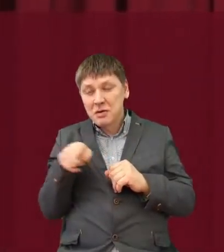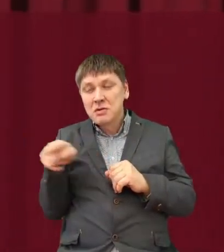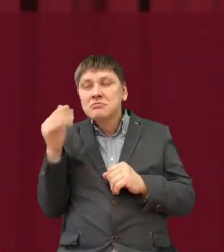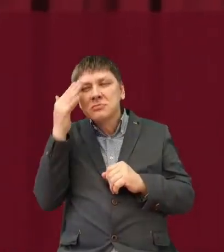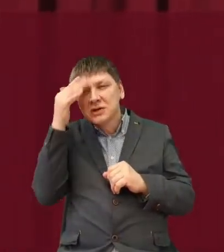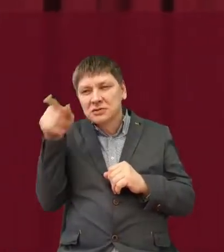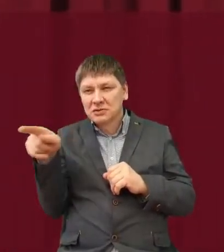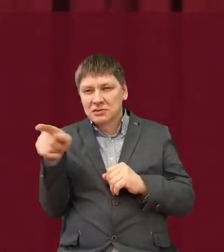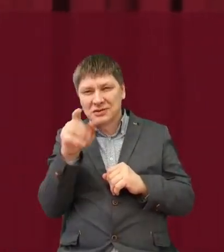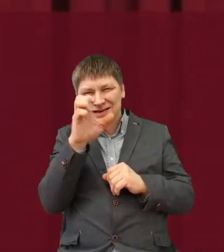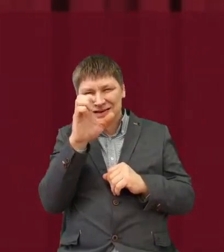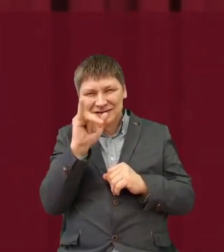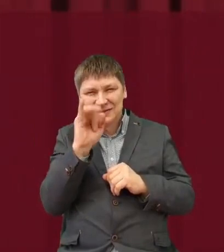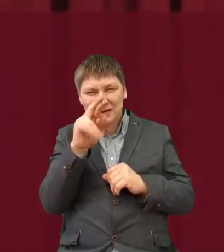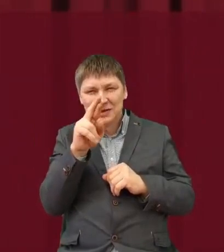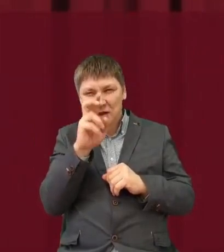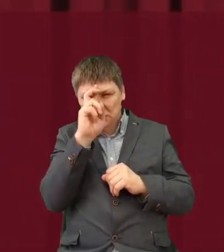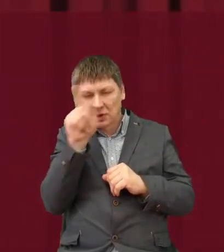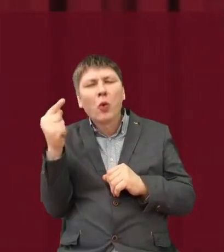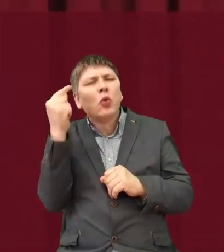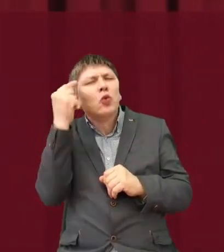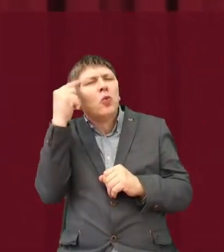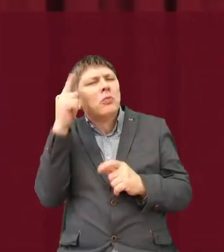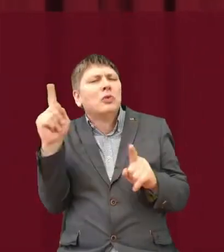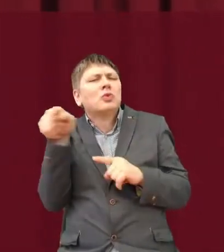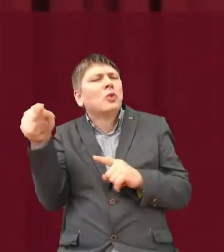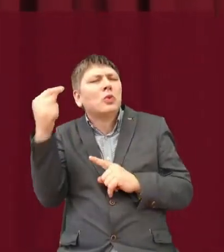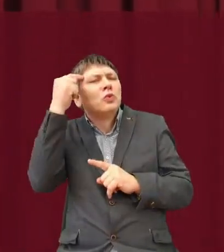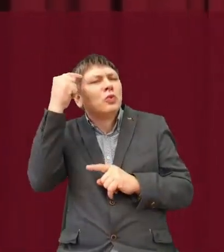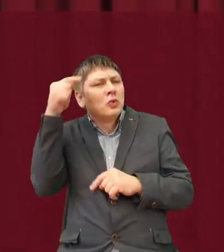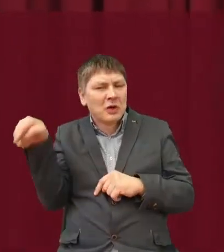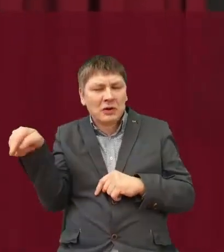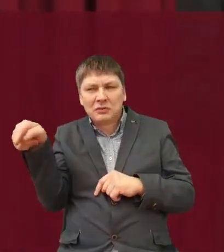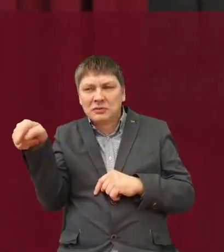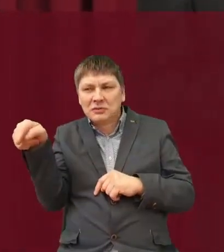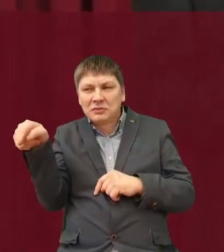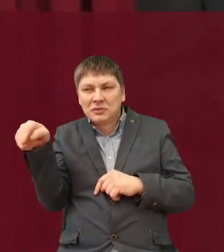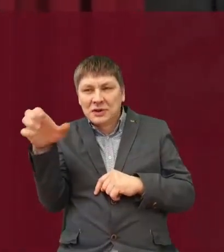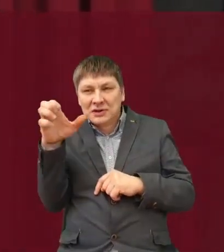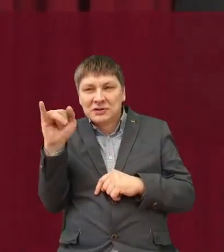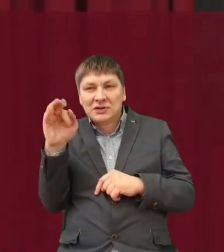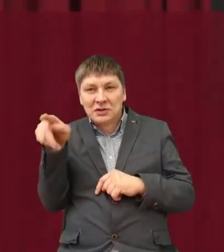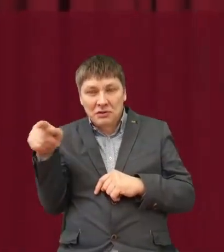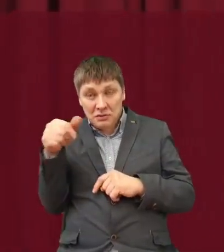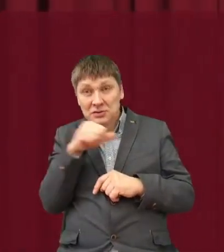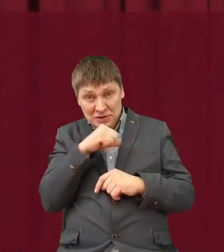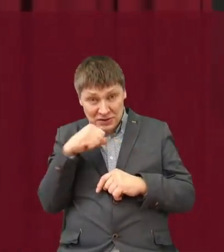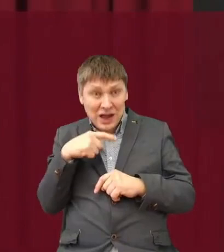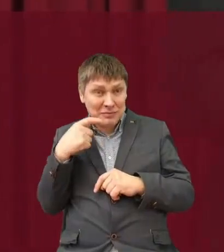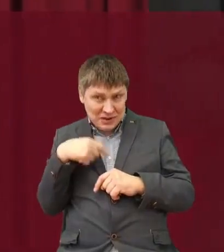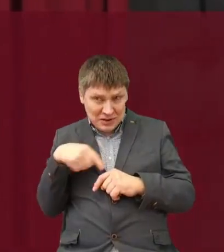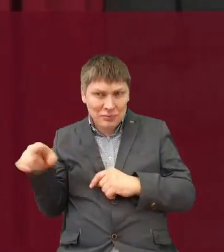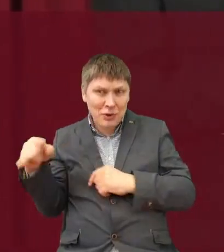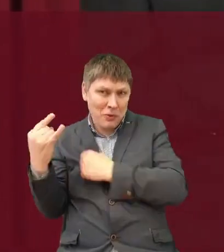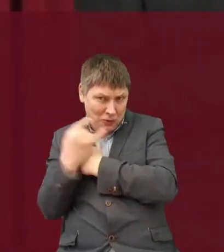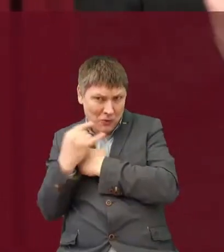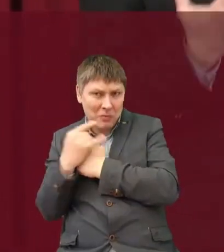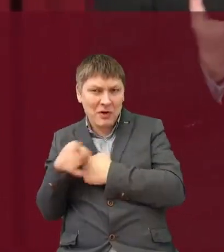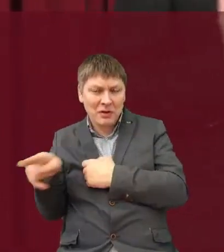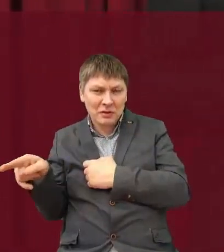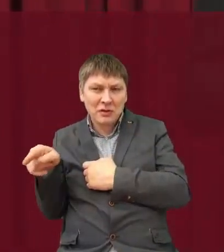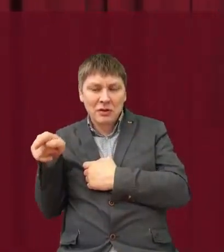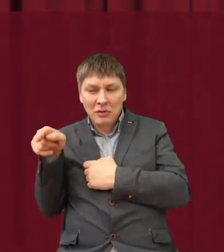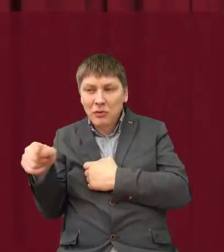мышления царя сирийского этим мы как люди порой в своем мышлении обманывать обманываемся